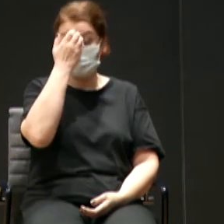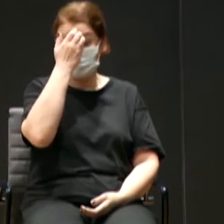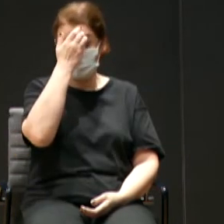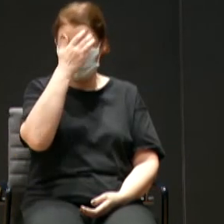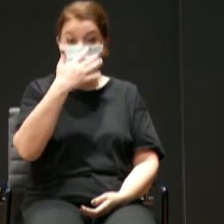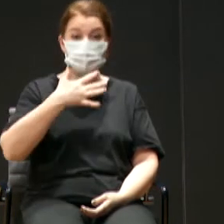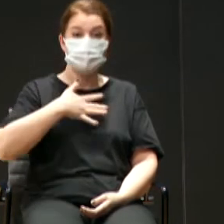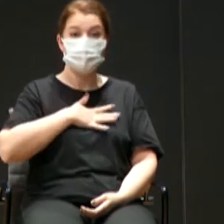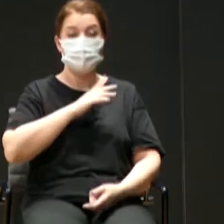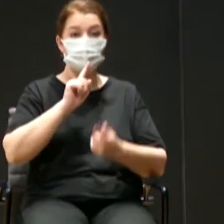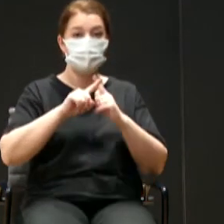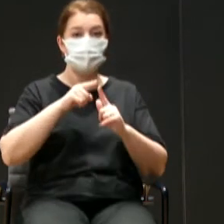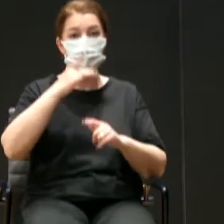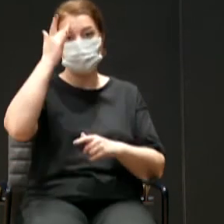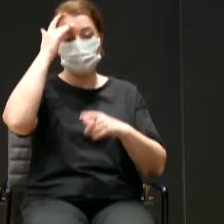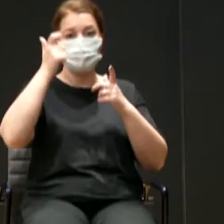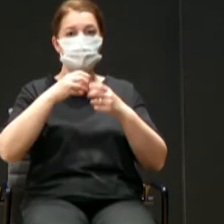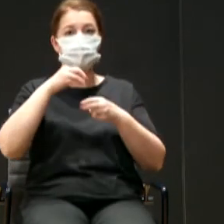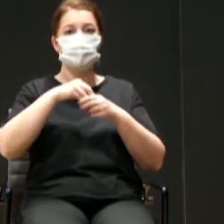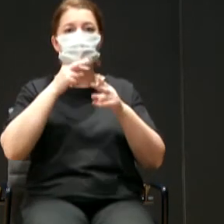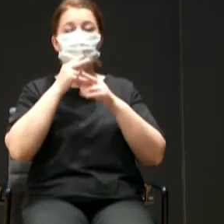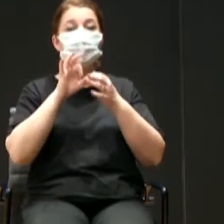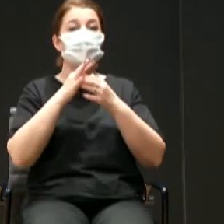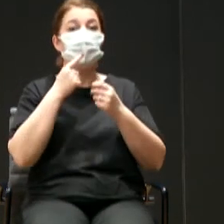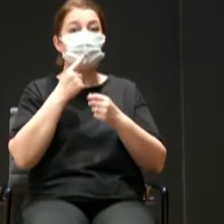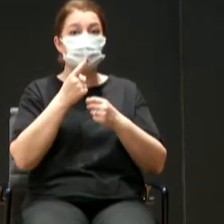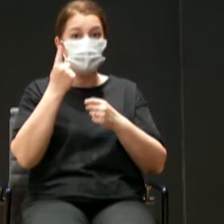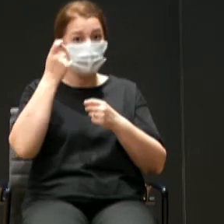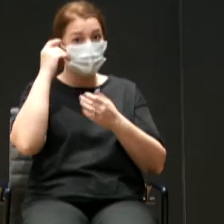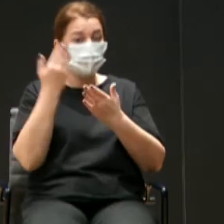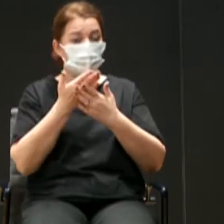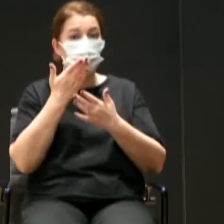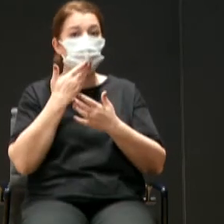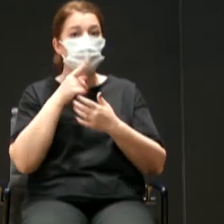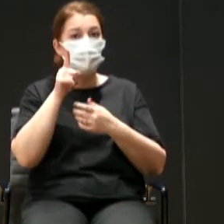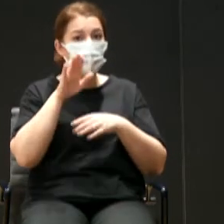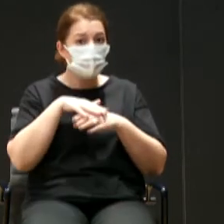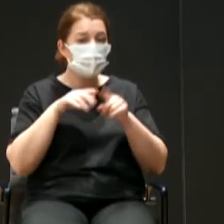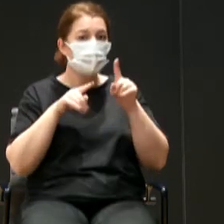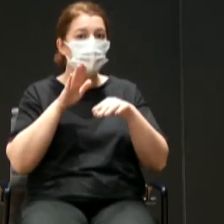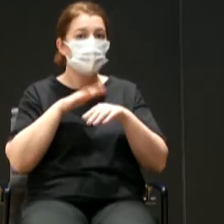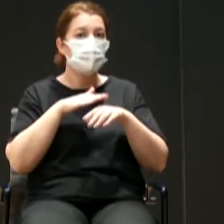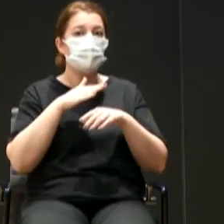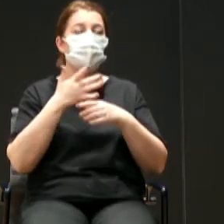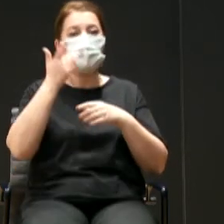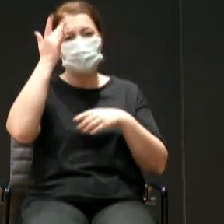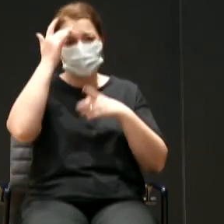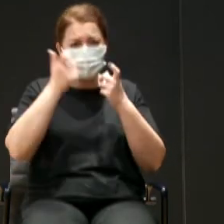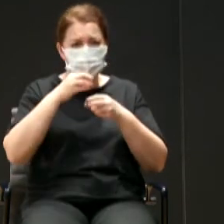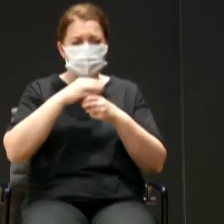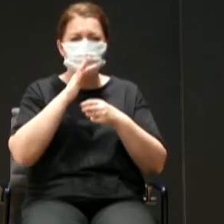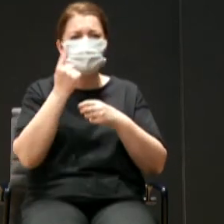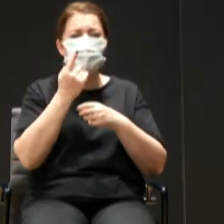Partisi Beylikdüzü ile alakalı? Şu ana kadarki konuşmalarında ne var? Bir önergesi yok. Şunu yapalım, bunu yapalım. Beylikdüzü ile alakalı hiçbir